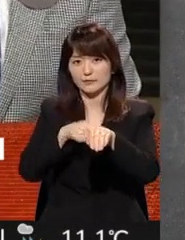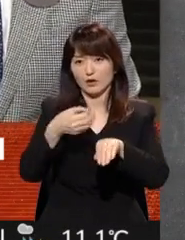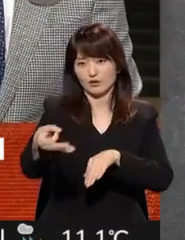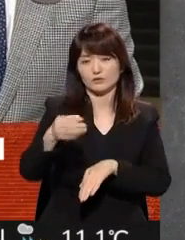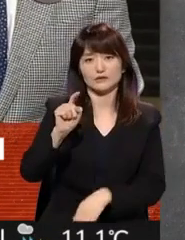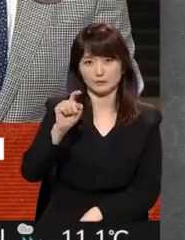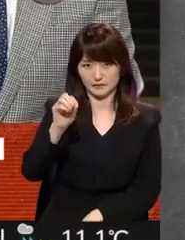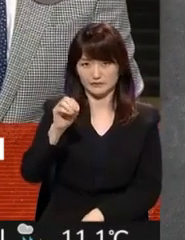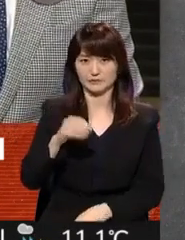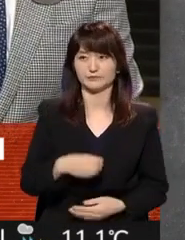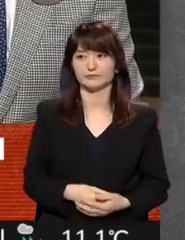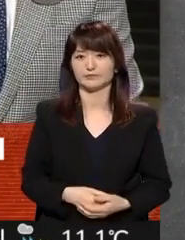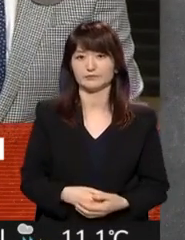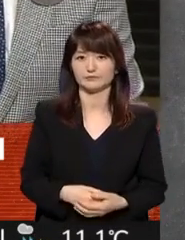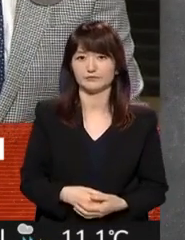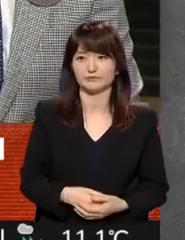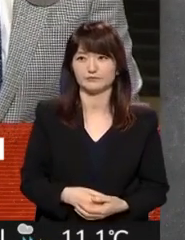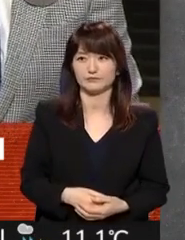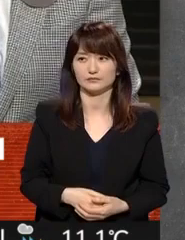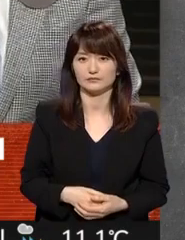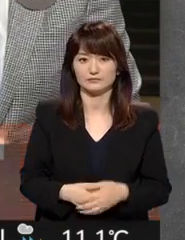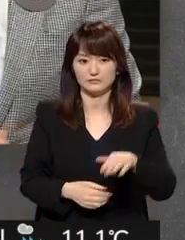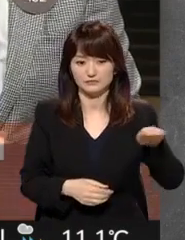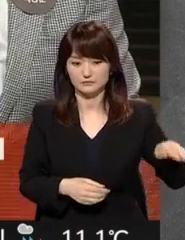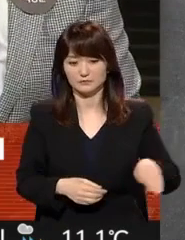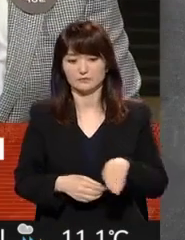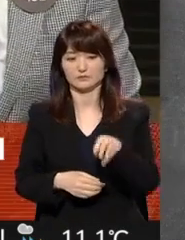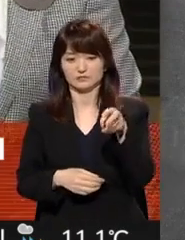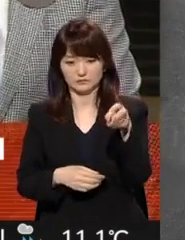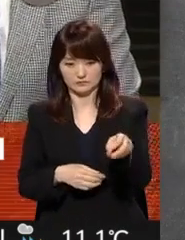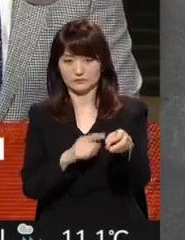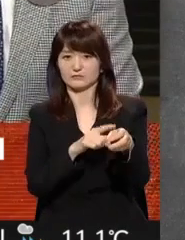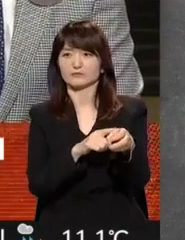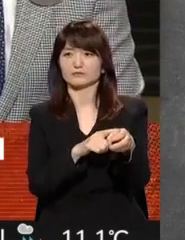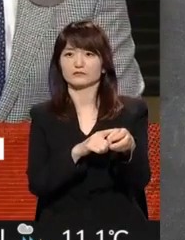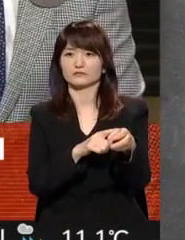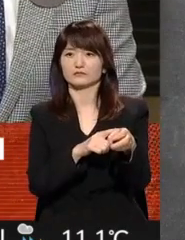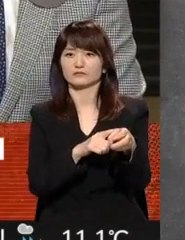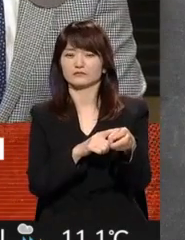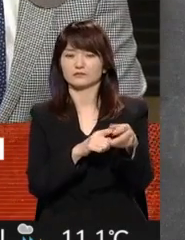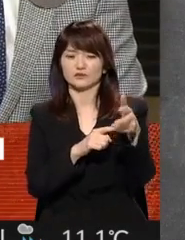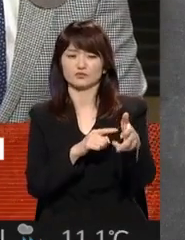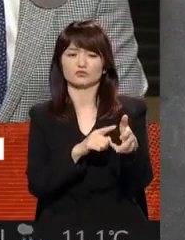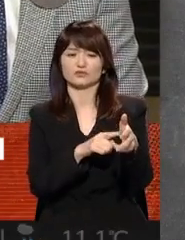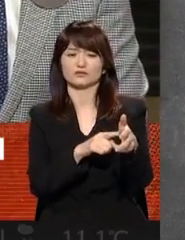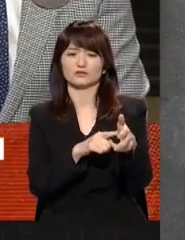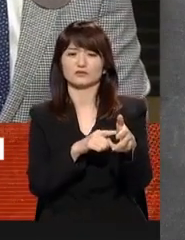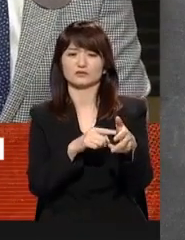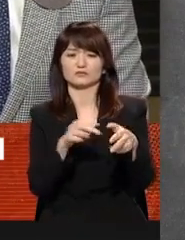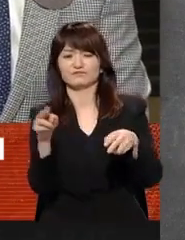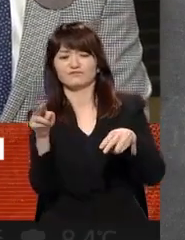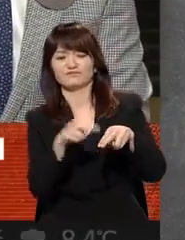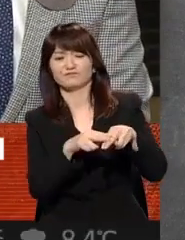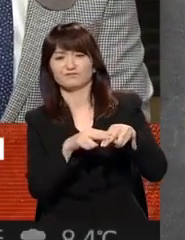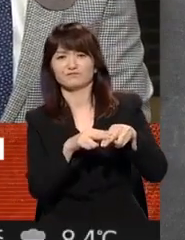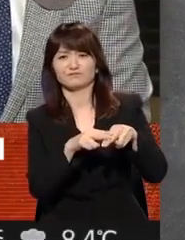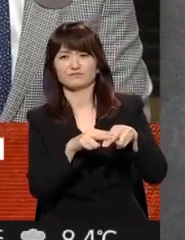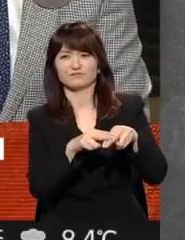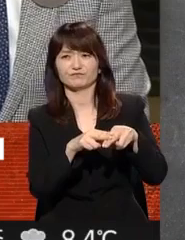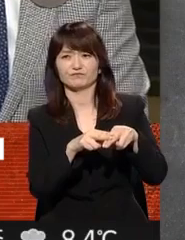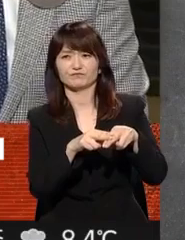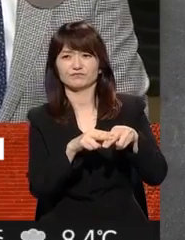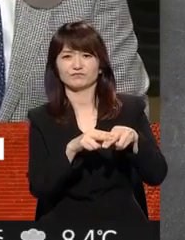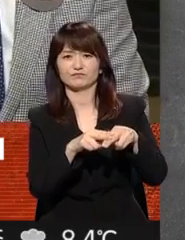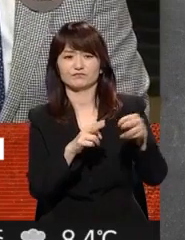되는데요 지금 아마도 저기에 주차를 하긴 해야겠는데 주차를 하면 딱지를 붙이건 혹은 또 주차